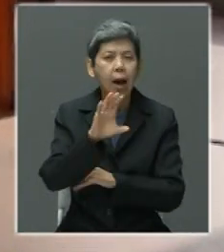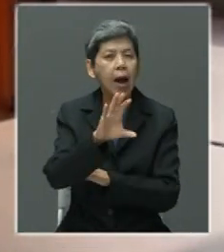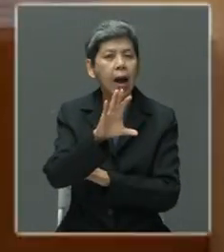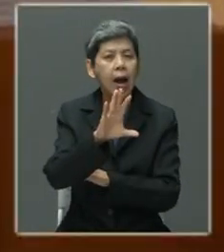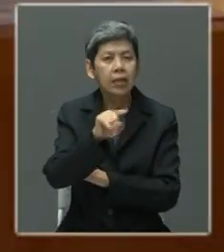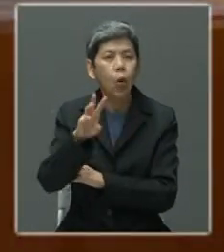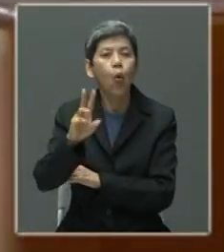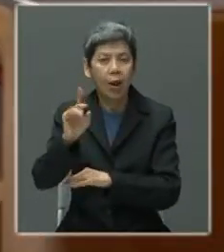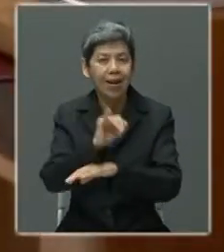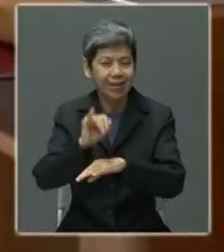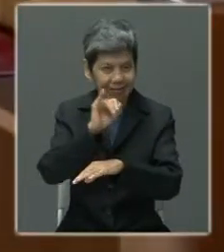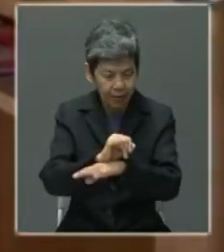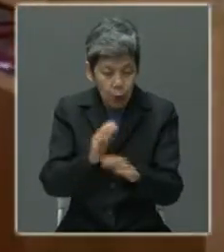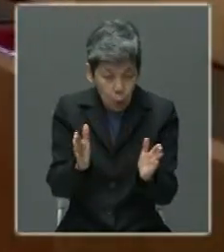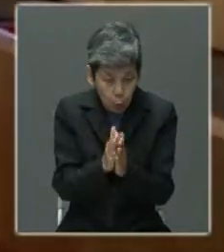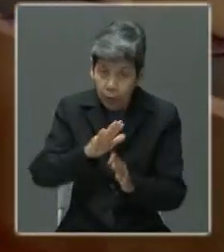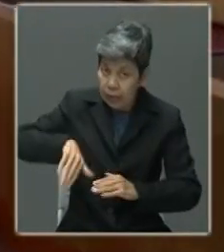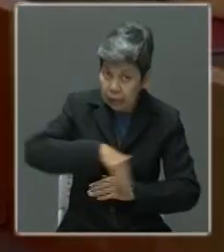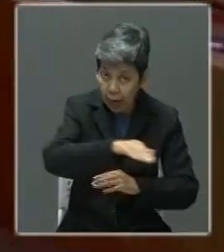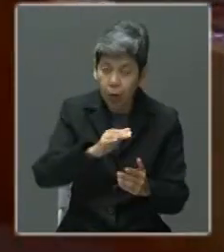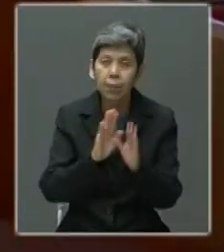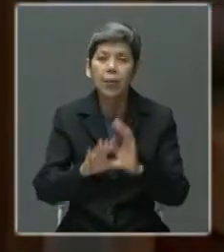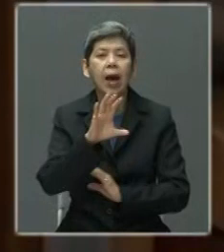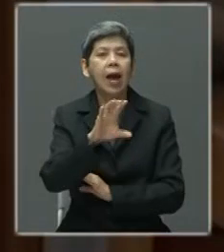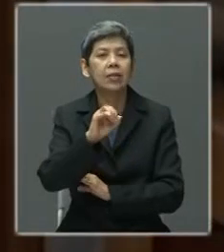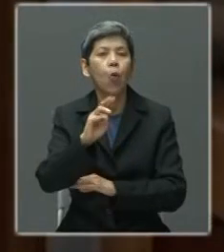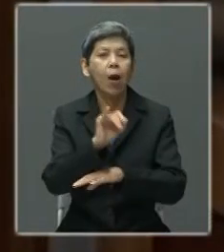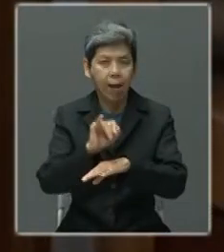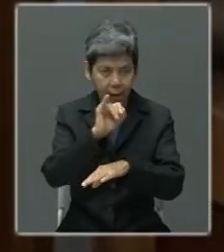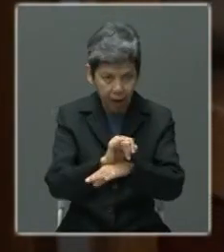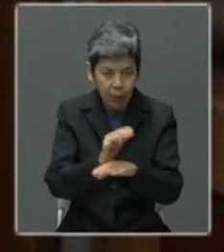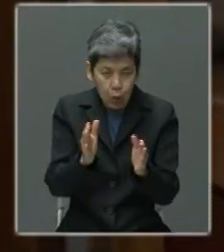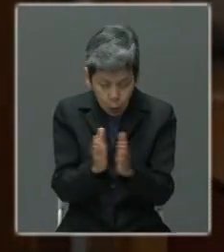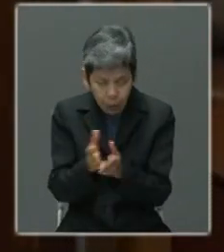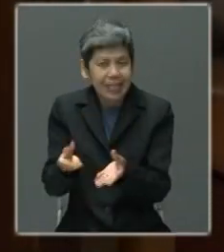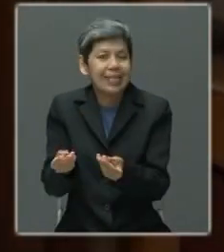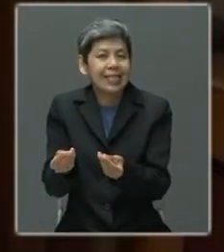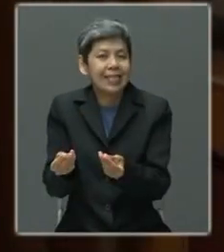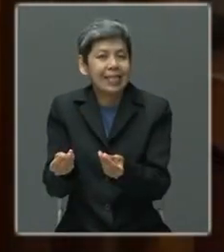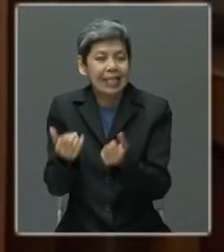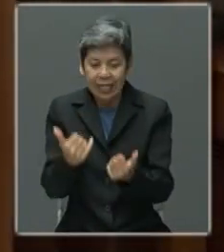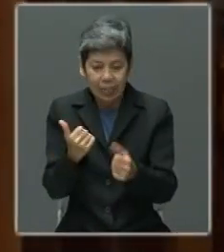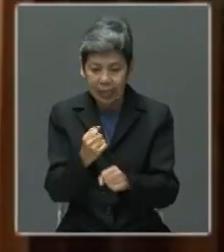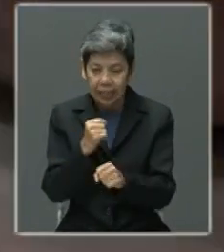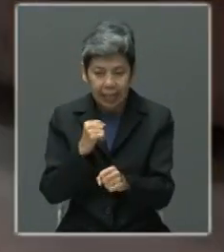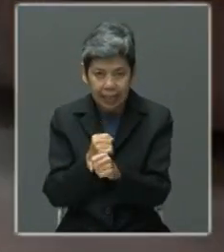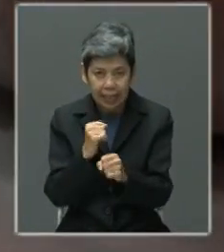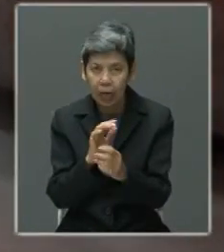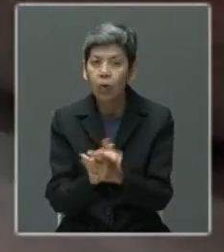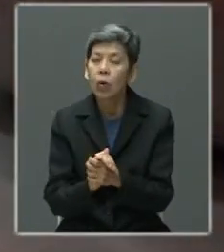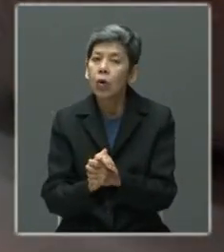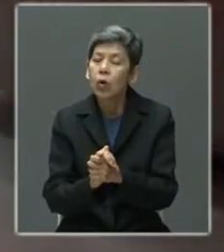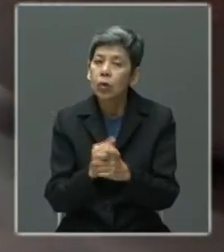5-6 ไร่นะครับรวมเนื้อที่ทั้งหมดเนี่ยประมาณ56ไร่รวมถึงที่ดินทั้งหมดไม่ได้อยู่ในเขตใน